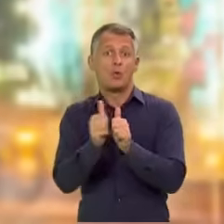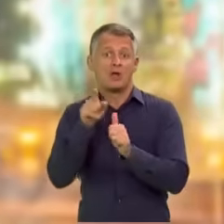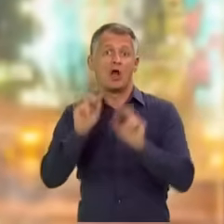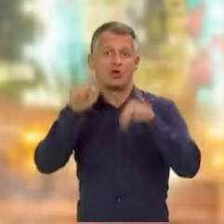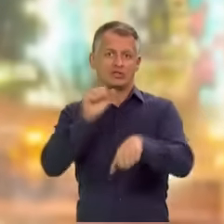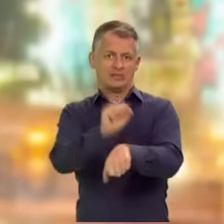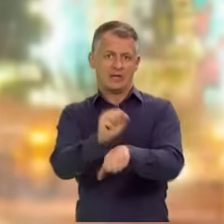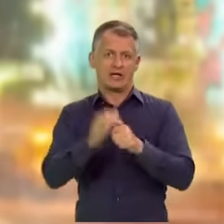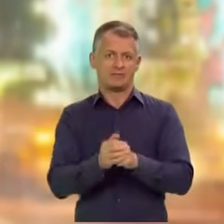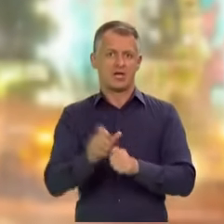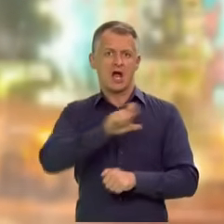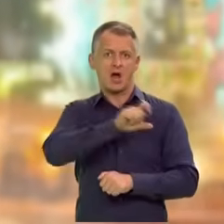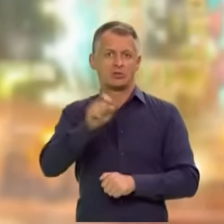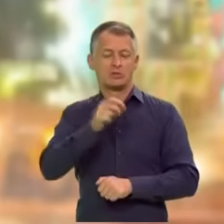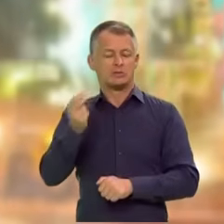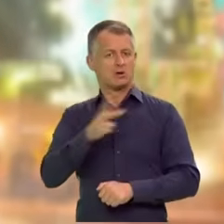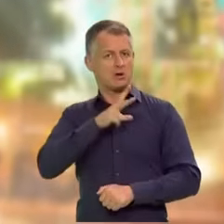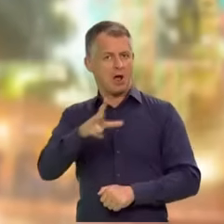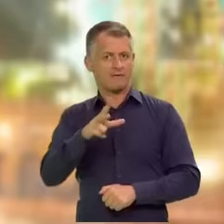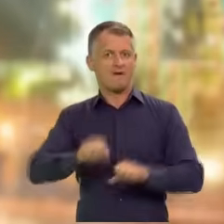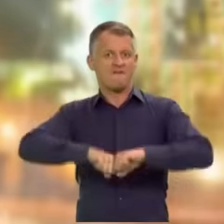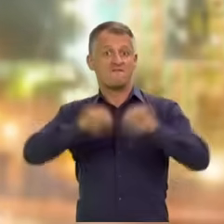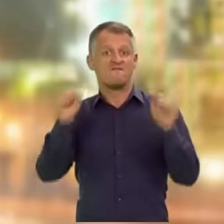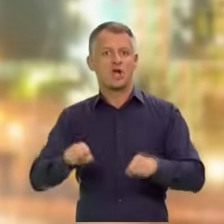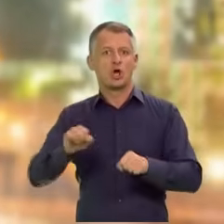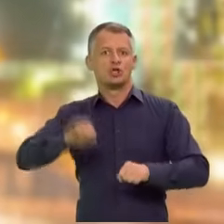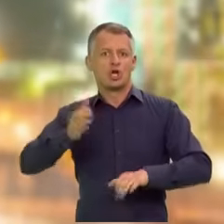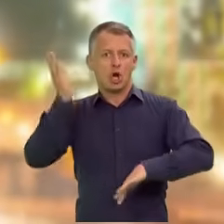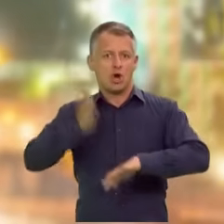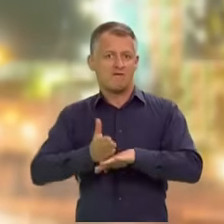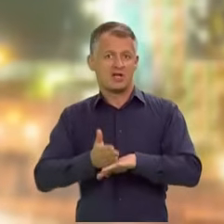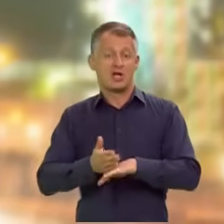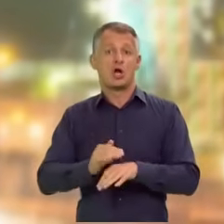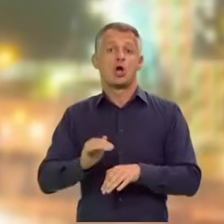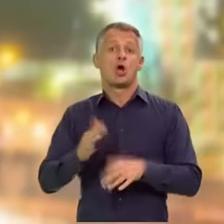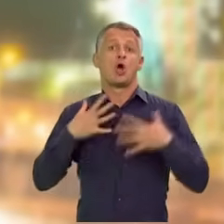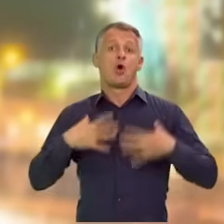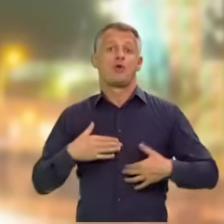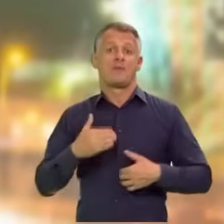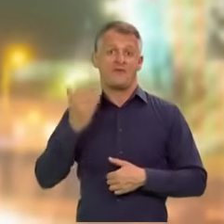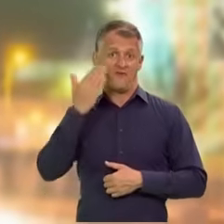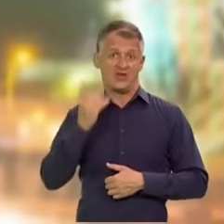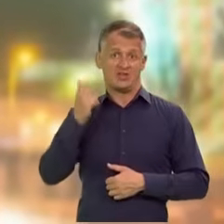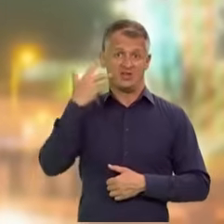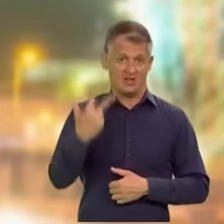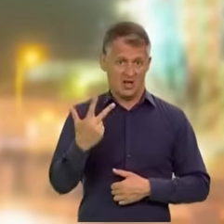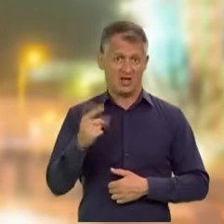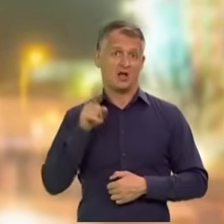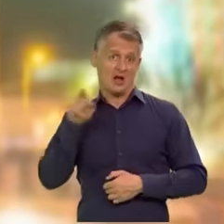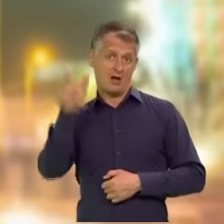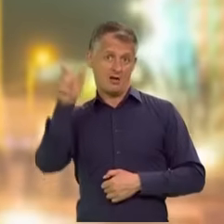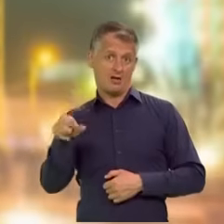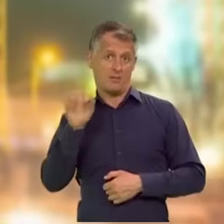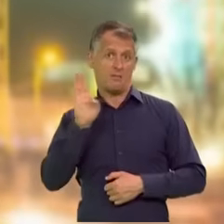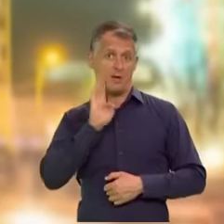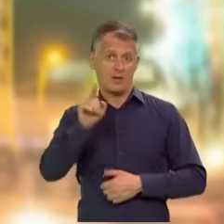ajuns după gratii. Acuzațiile sunt cât se poate de grave. Viol și vătămare corporală asupra celor trei fiice ale inculpatei. Totul a